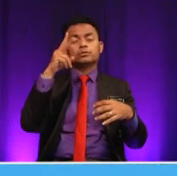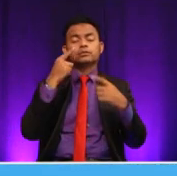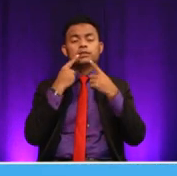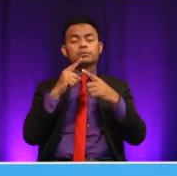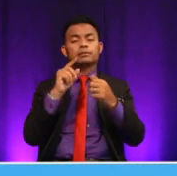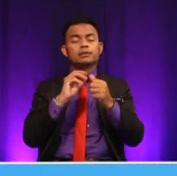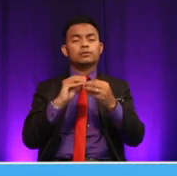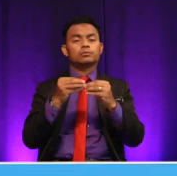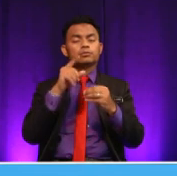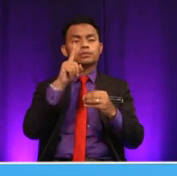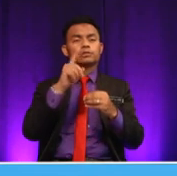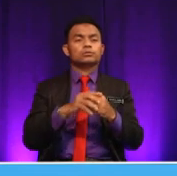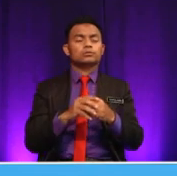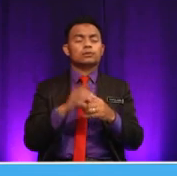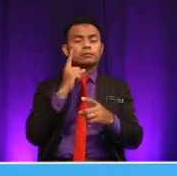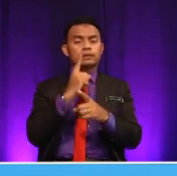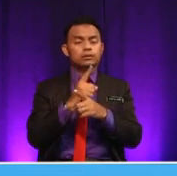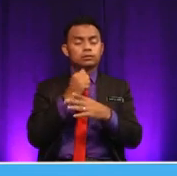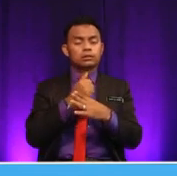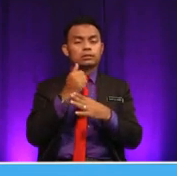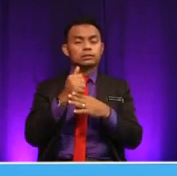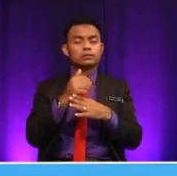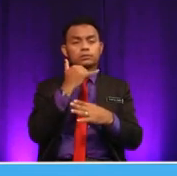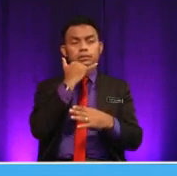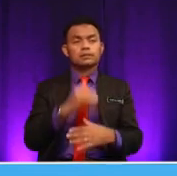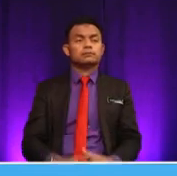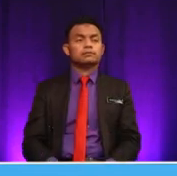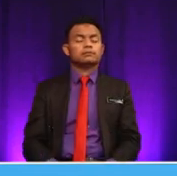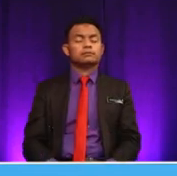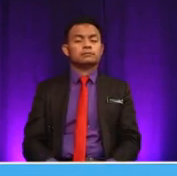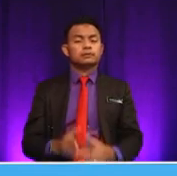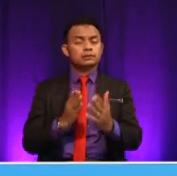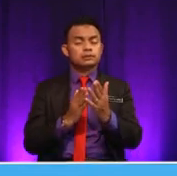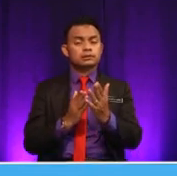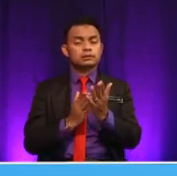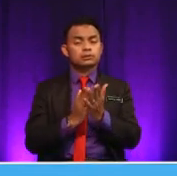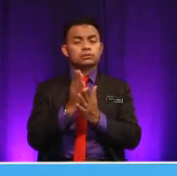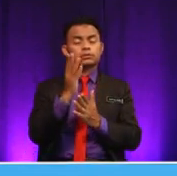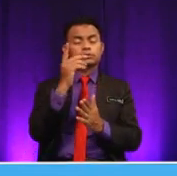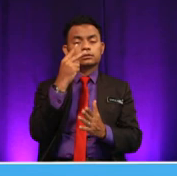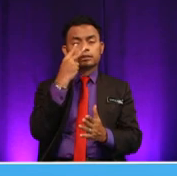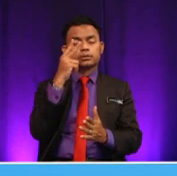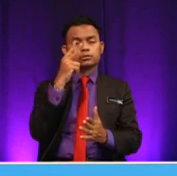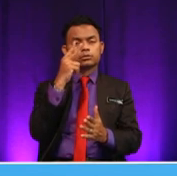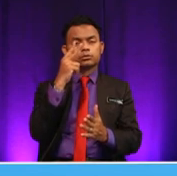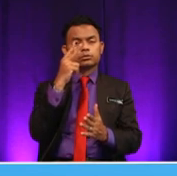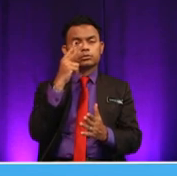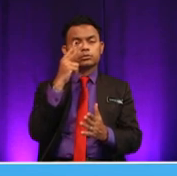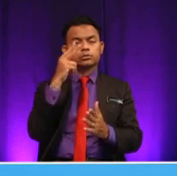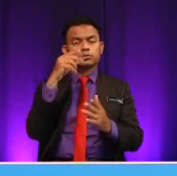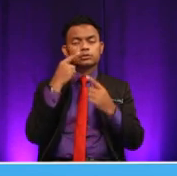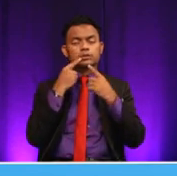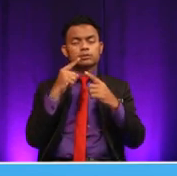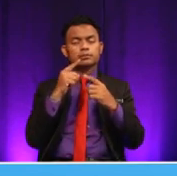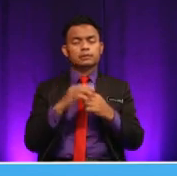betul atau salah kalau betul terus tengok pada bagian jawaban pilih Terus yang betul tuh yang tak yang